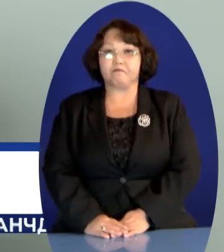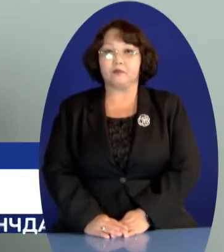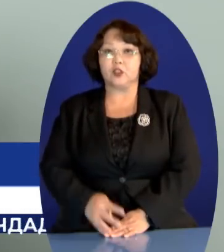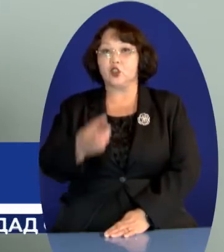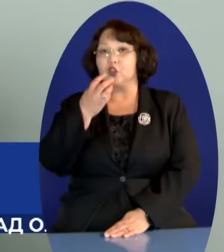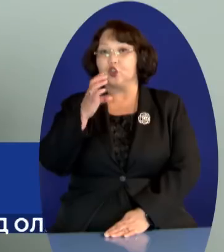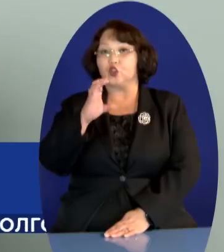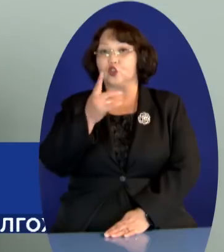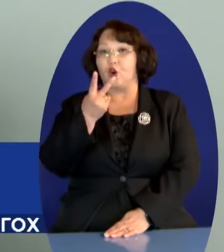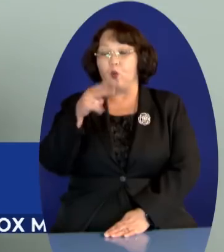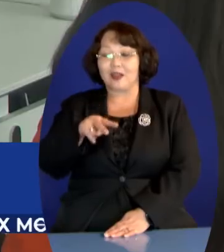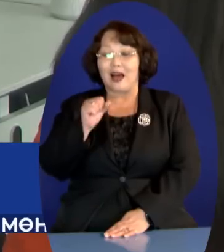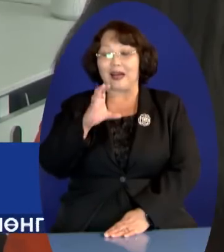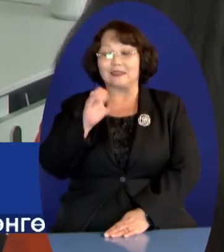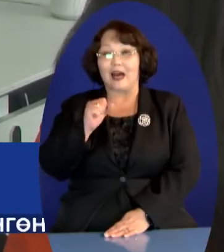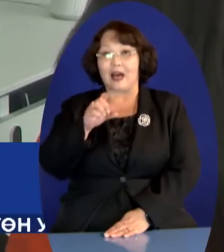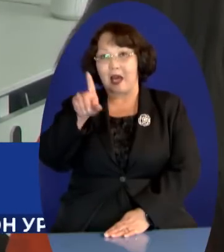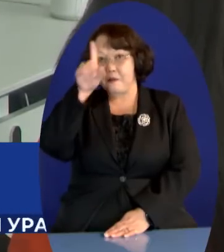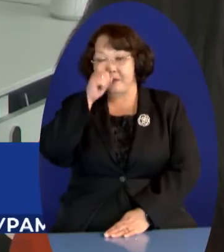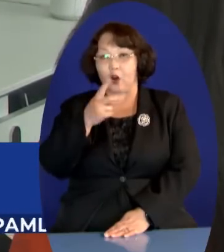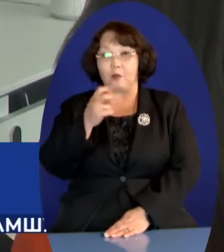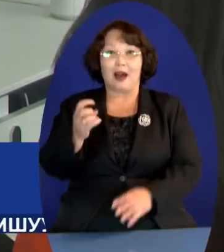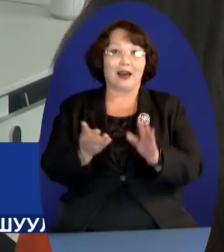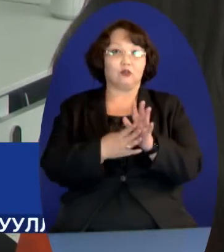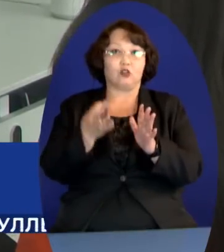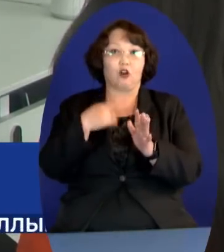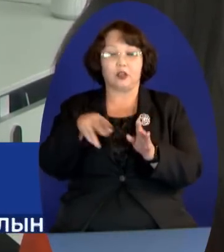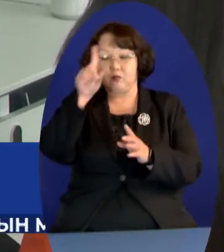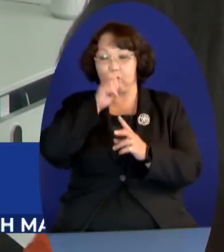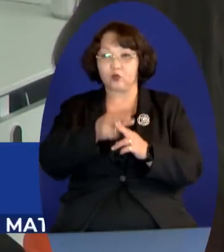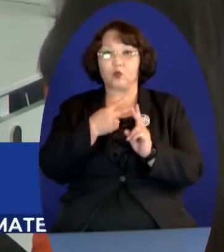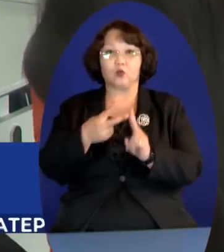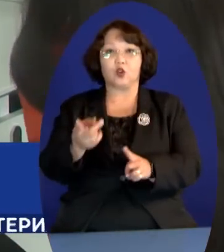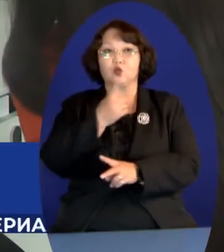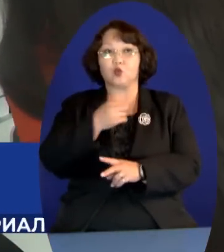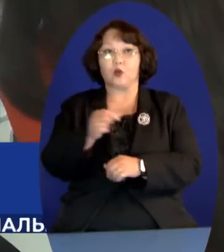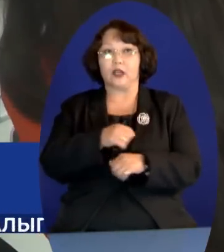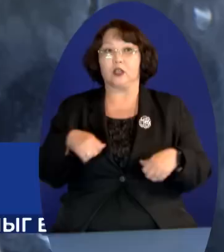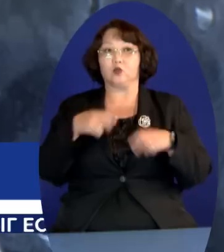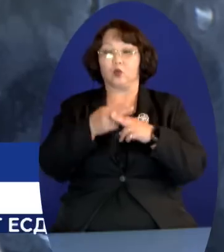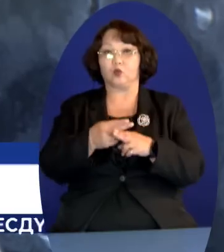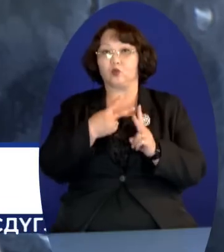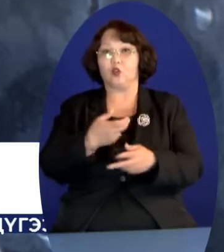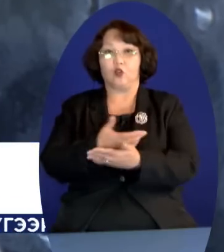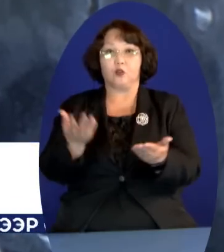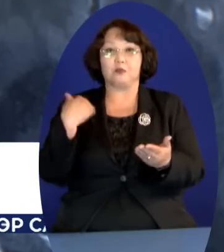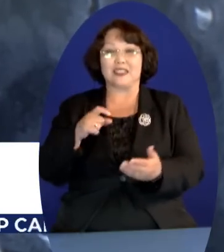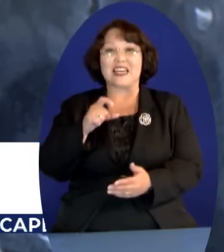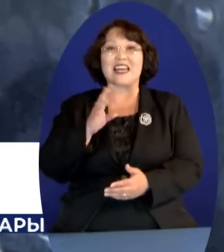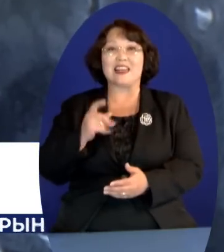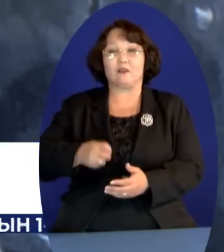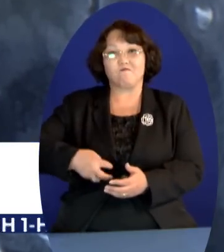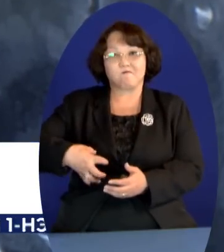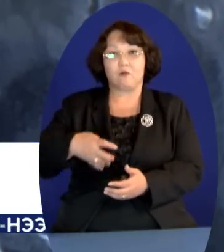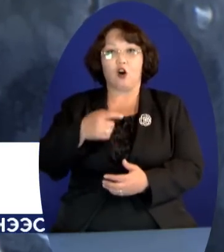Сөүл Асаа аймаг 2019 онд онлайн үн төлбөргүй эмнэлгийн тусламж үйлчилгээг 100 гаруй иргэнд хүргэж байжээ. Энэ үед элэгний болон ходоодны